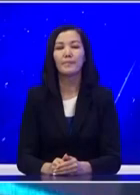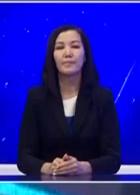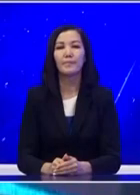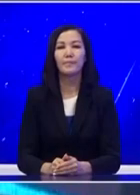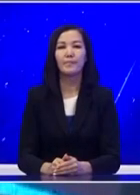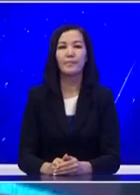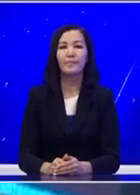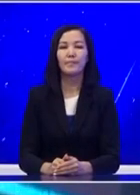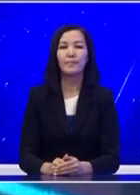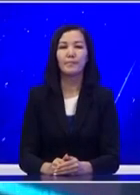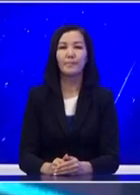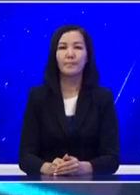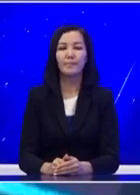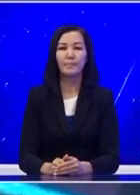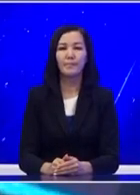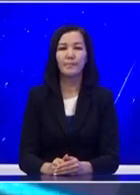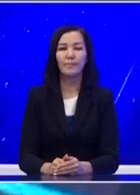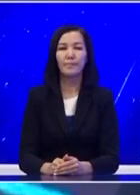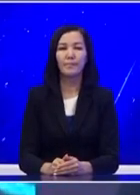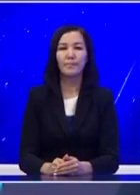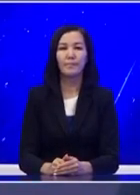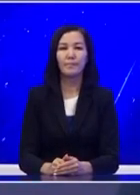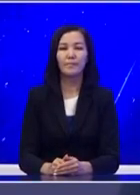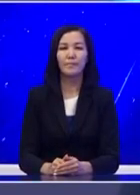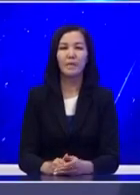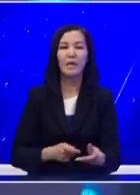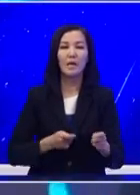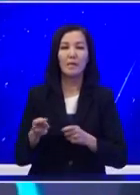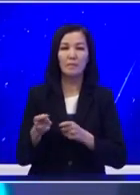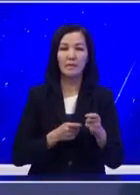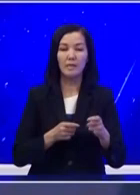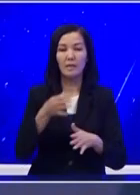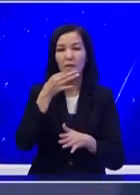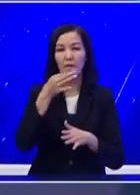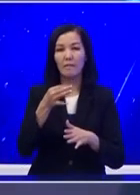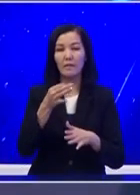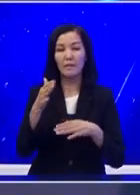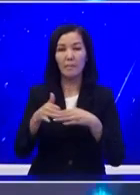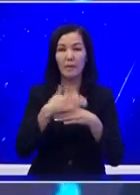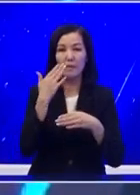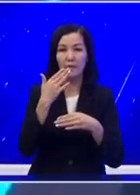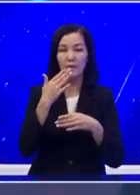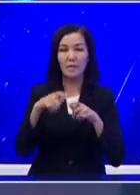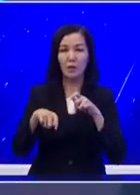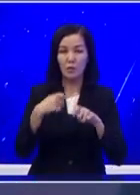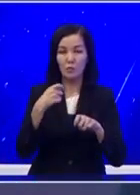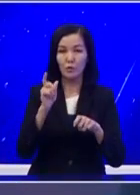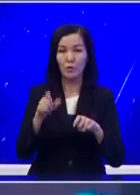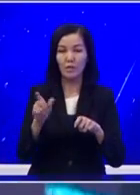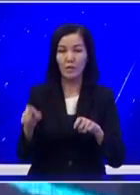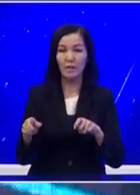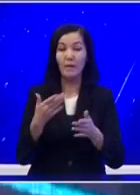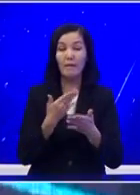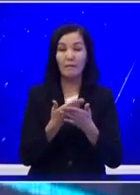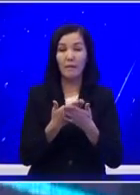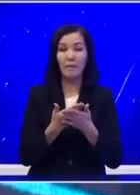Был определенный спор, какая административная ответственность применяется к нарушителям.